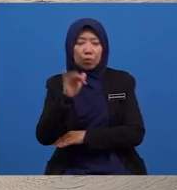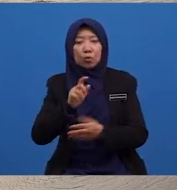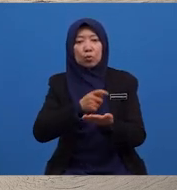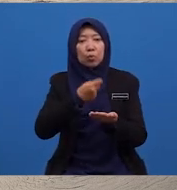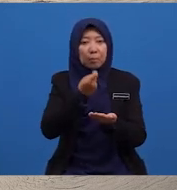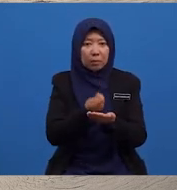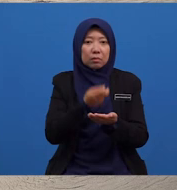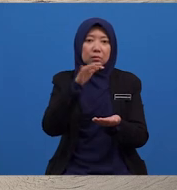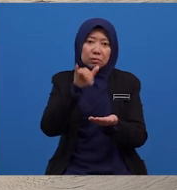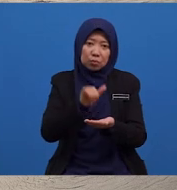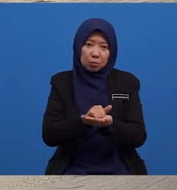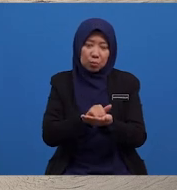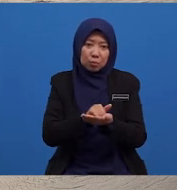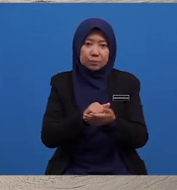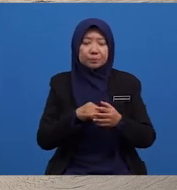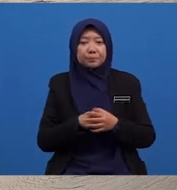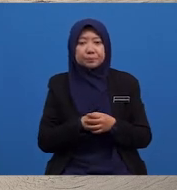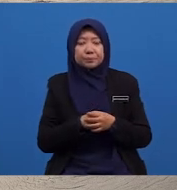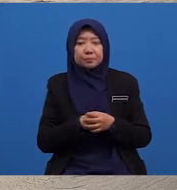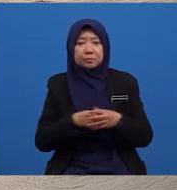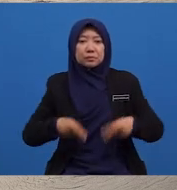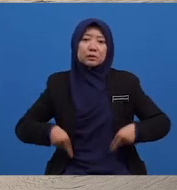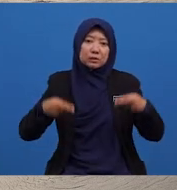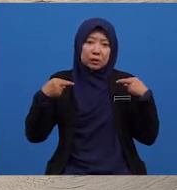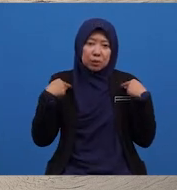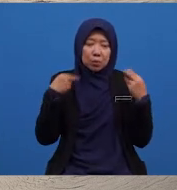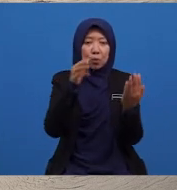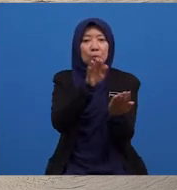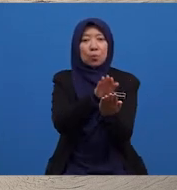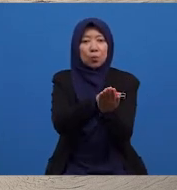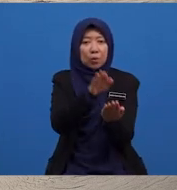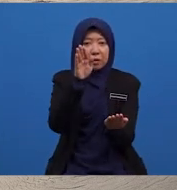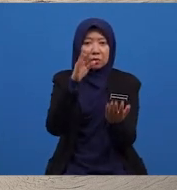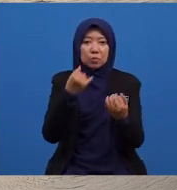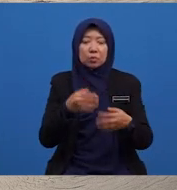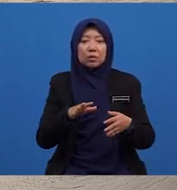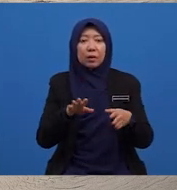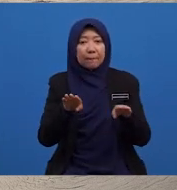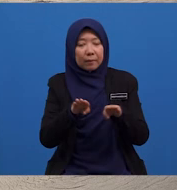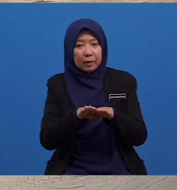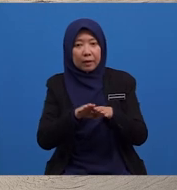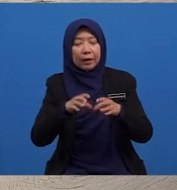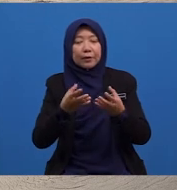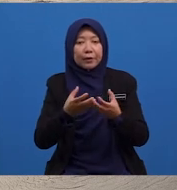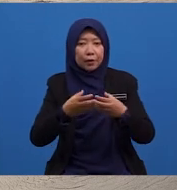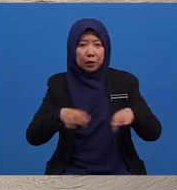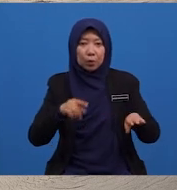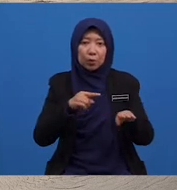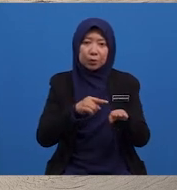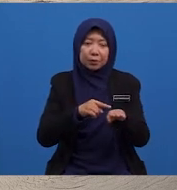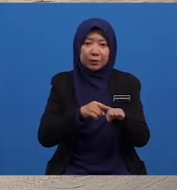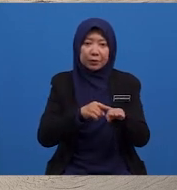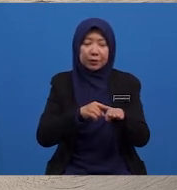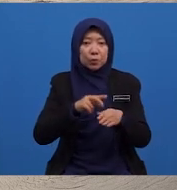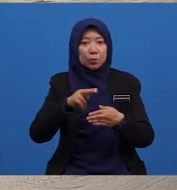itu. Nyawa sang buaya bagaikan telur di hujung tanduk. Sang buaya meminta sang kerbau